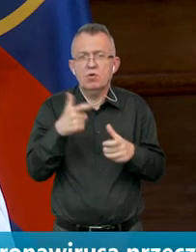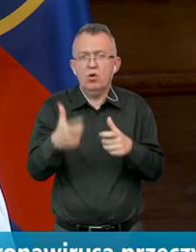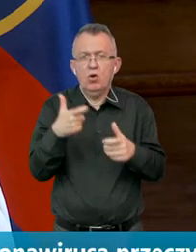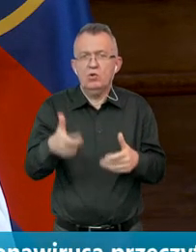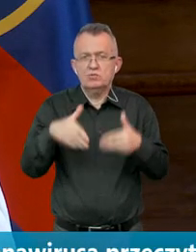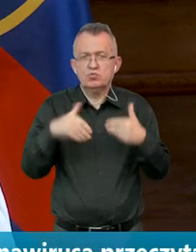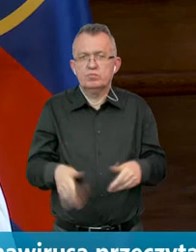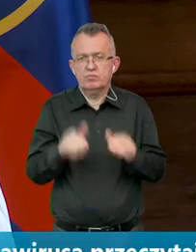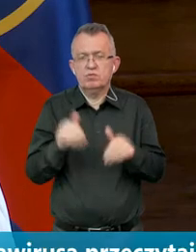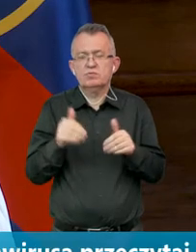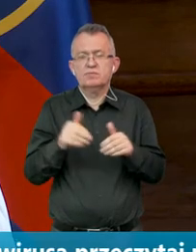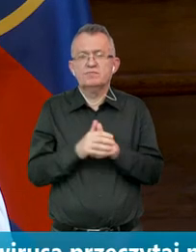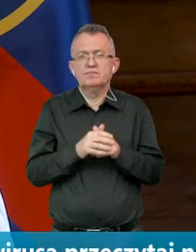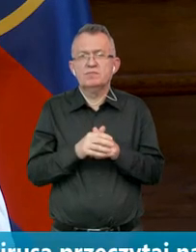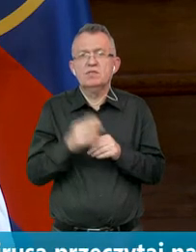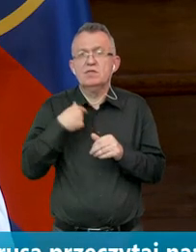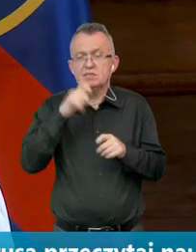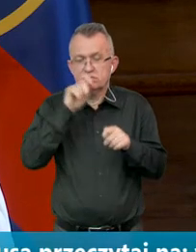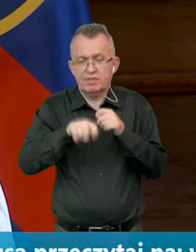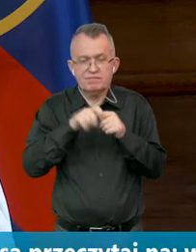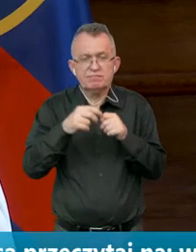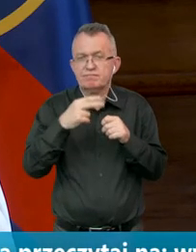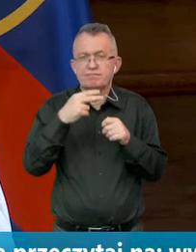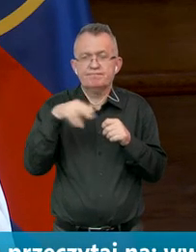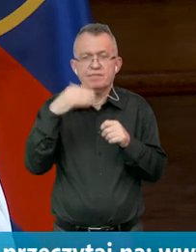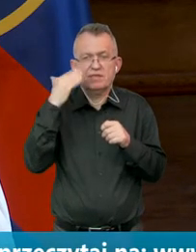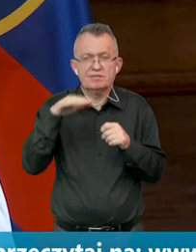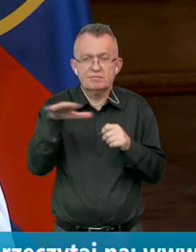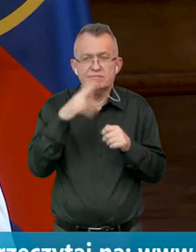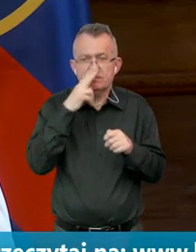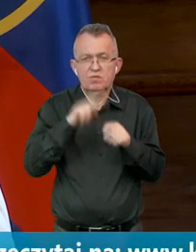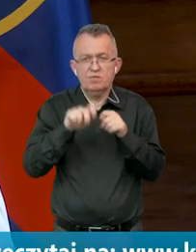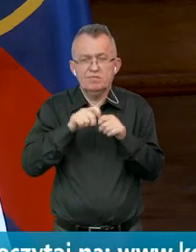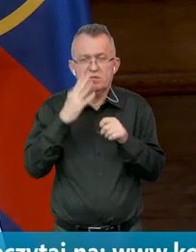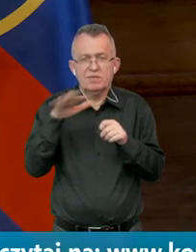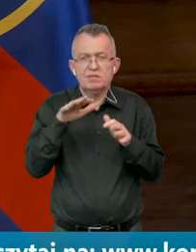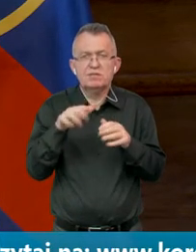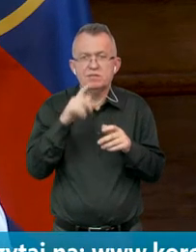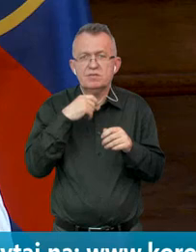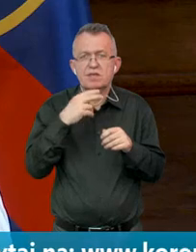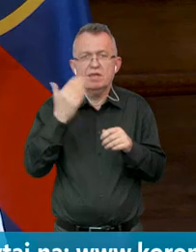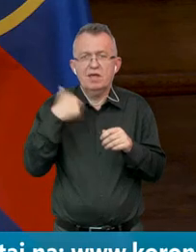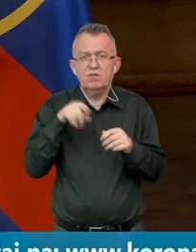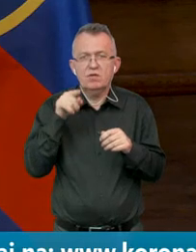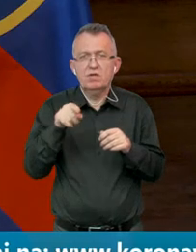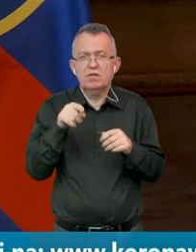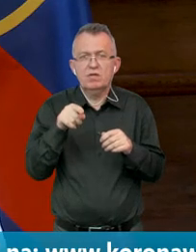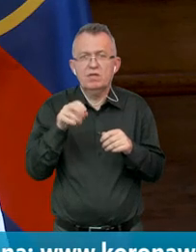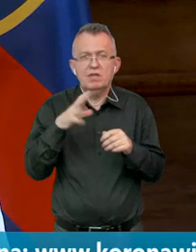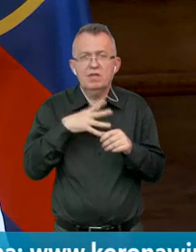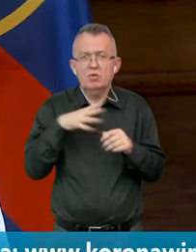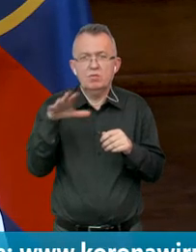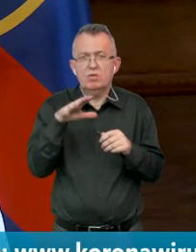koła. Panie Pawle, przyjrzę się, nie znam, dokładnie nie kojarzę tego miejsca, dawno akurat nie byłem